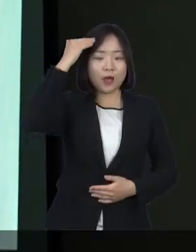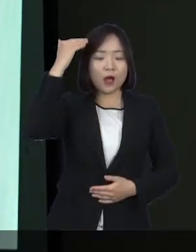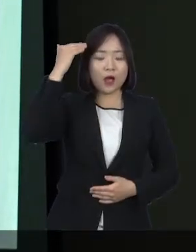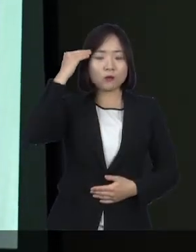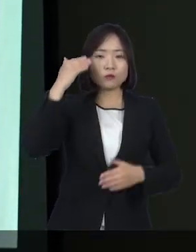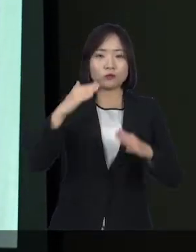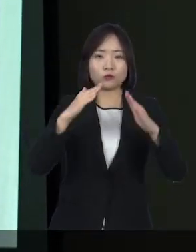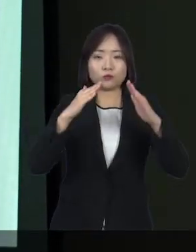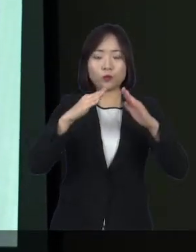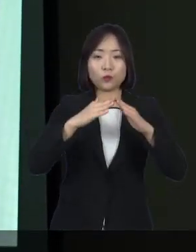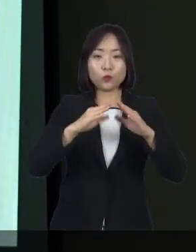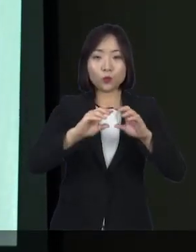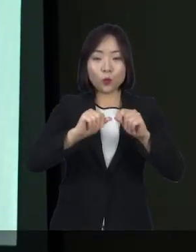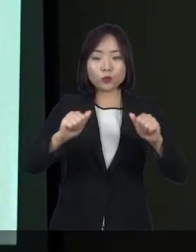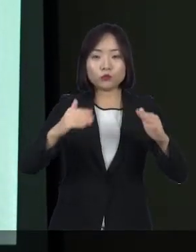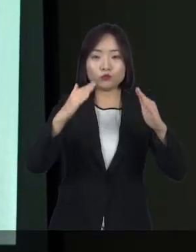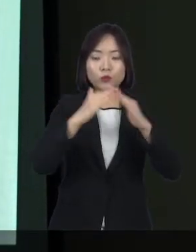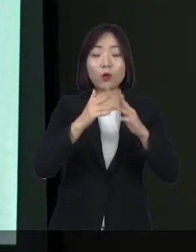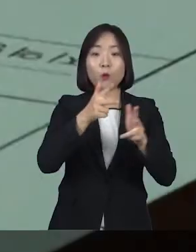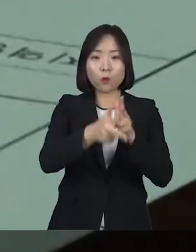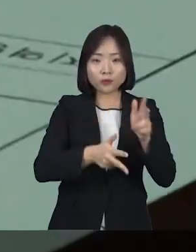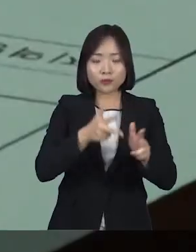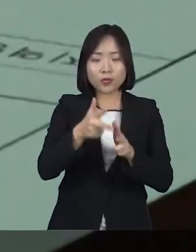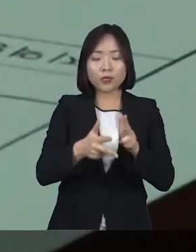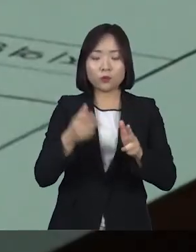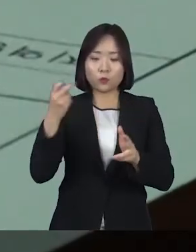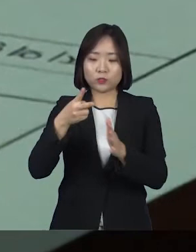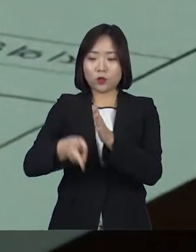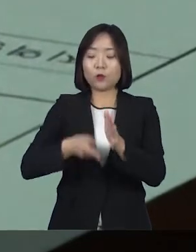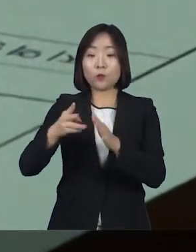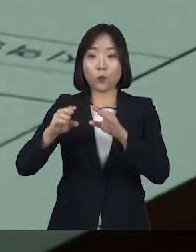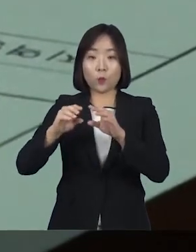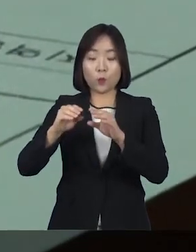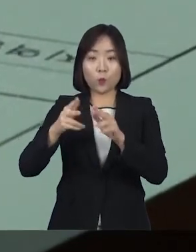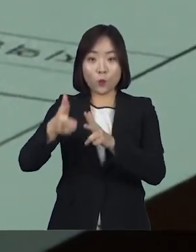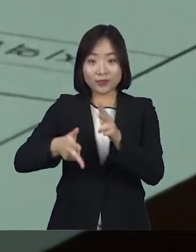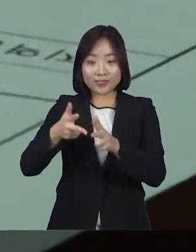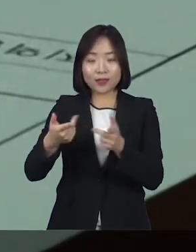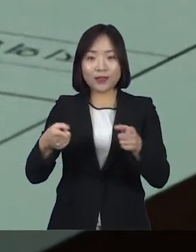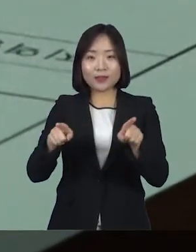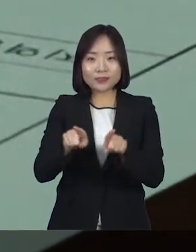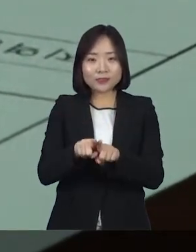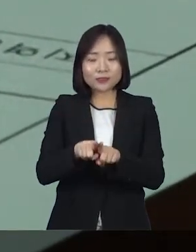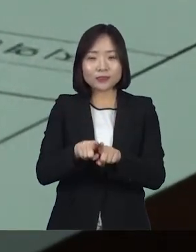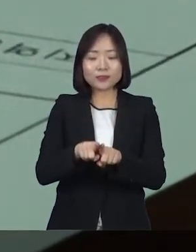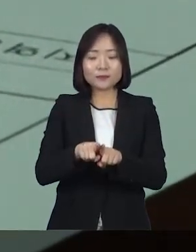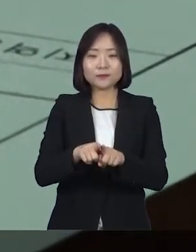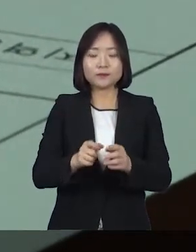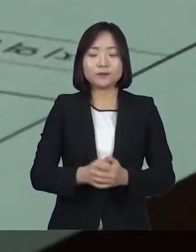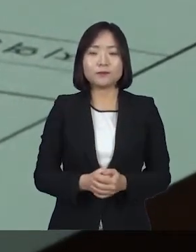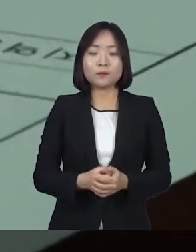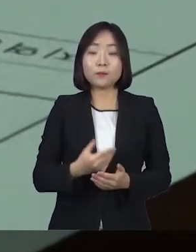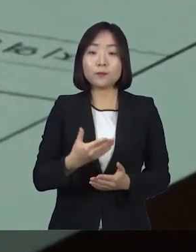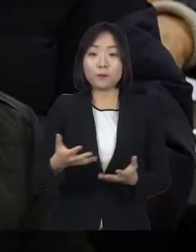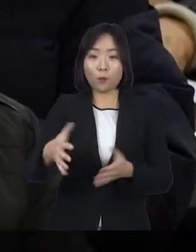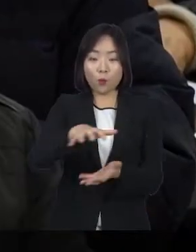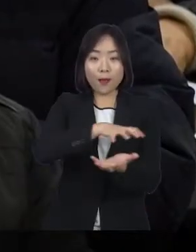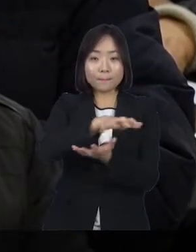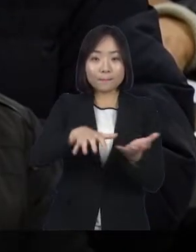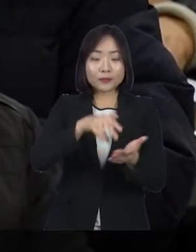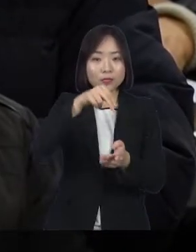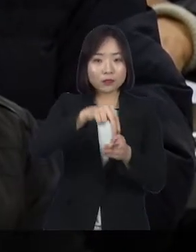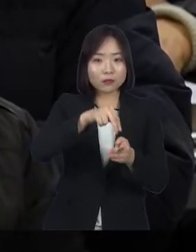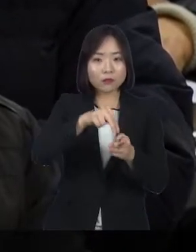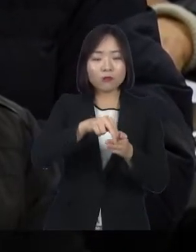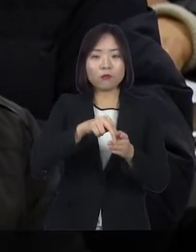한국토지주택공사, 한국철도공사와 함께 2022년까지 복합환승센터와 상업업무 복합센터,